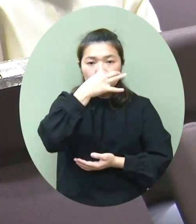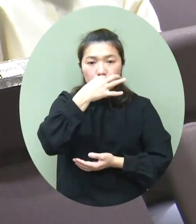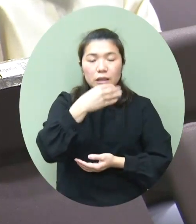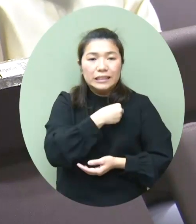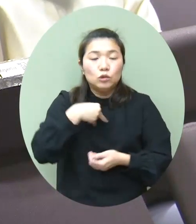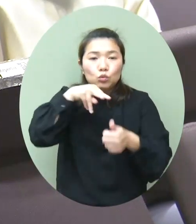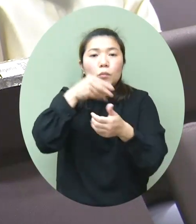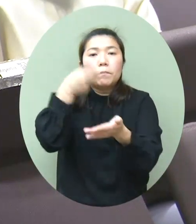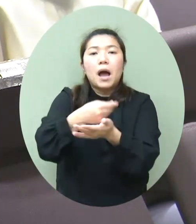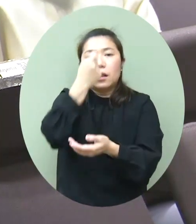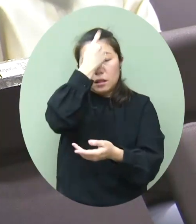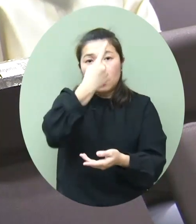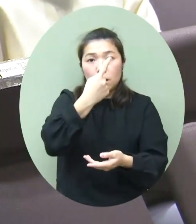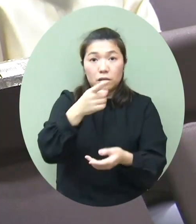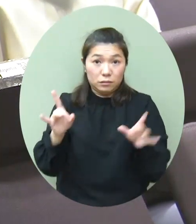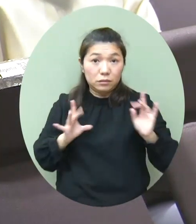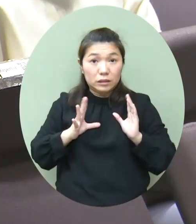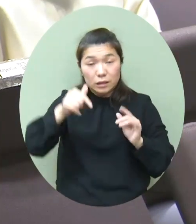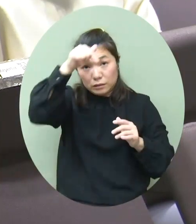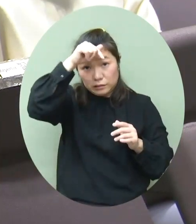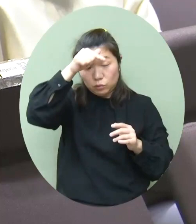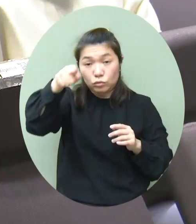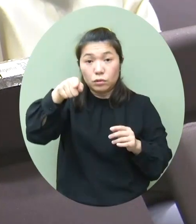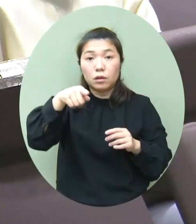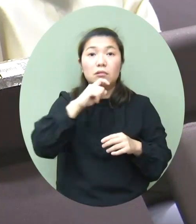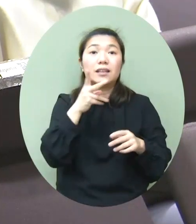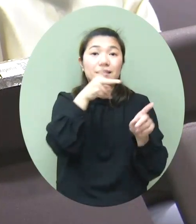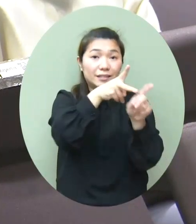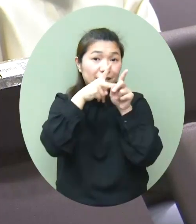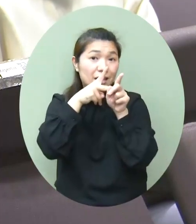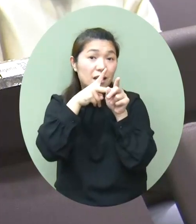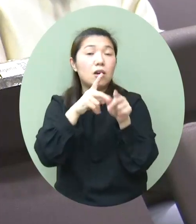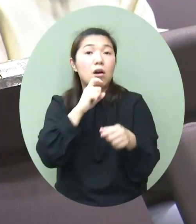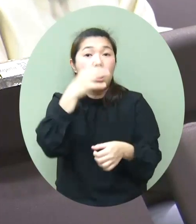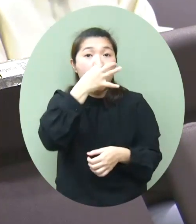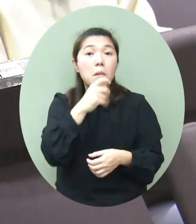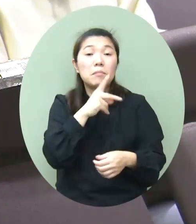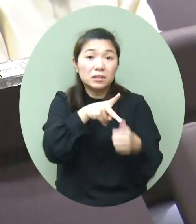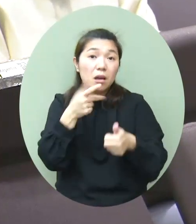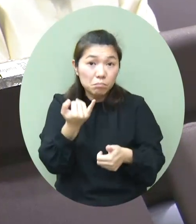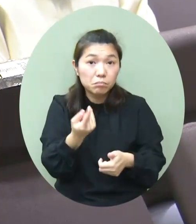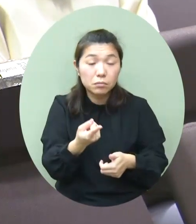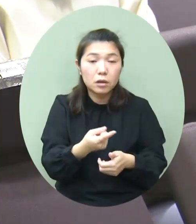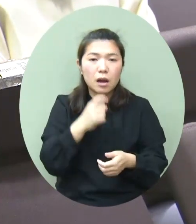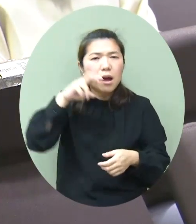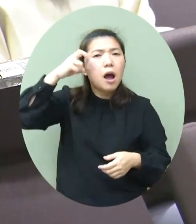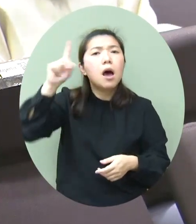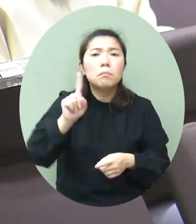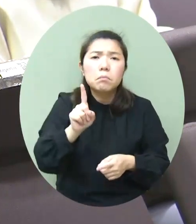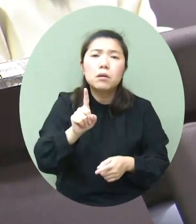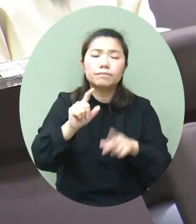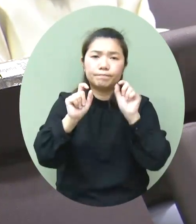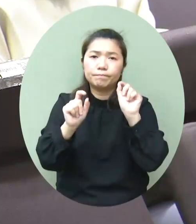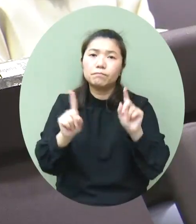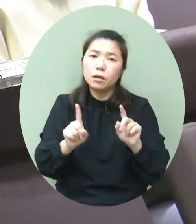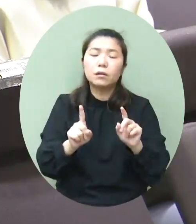吗？这个药物是不是只有医管局能采购？如果私家医院或者是诊所需要的话，